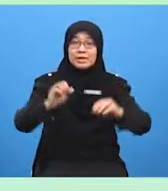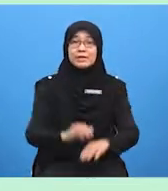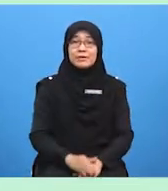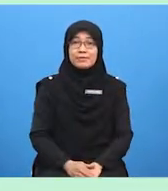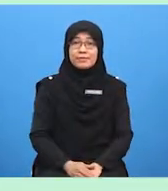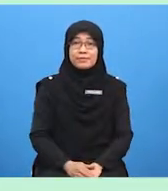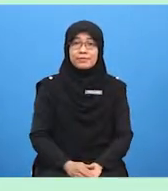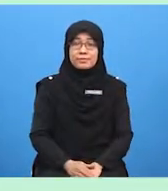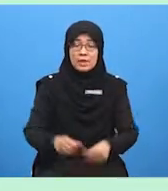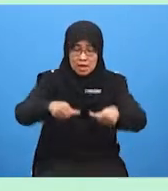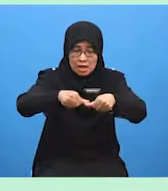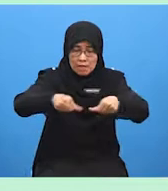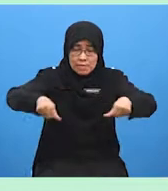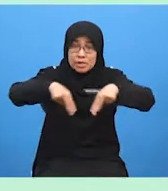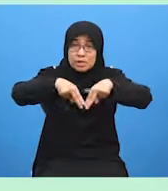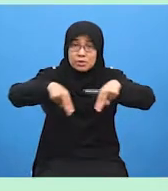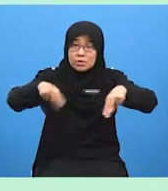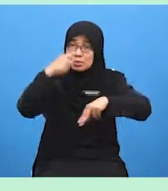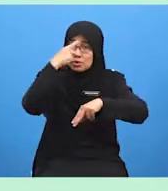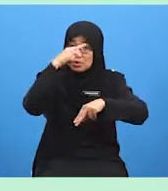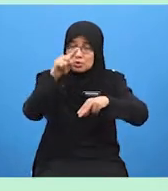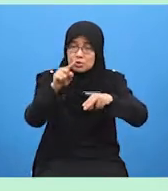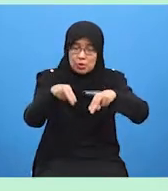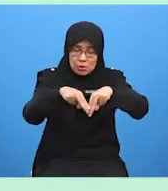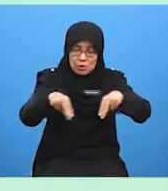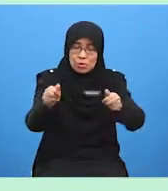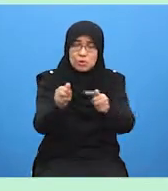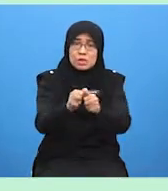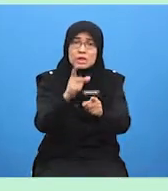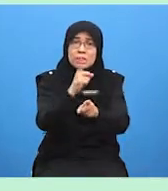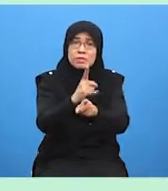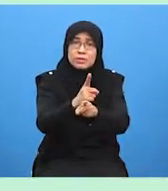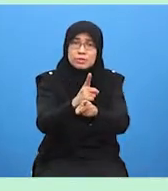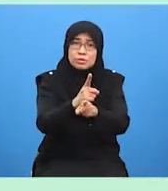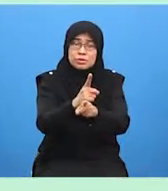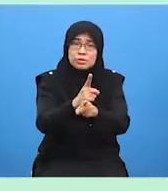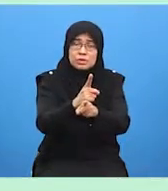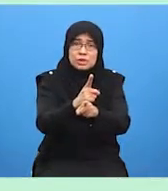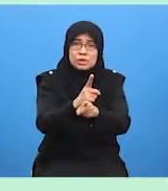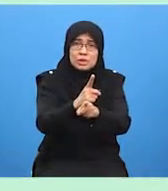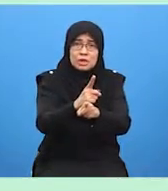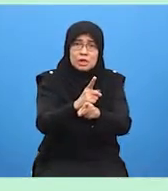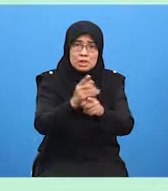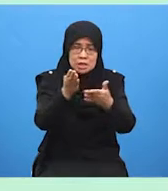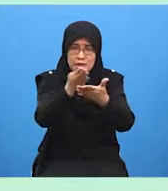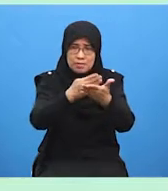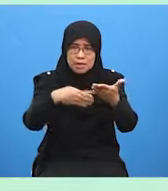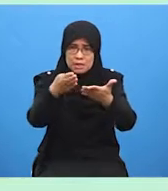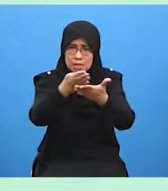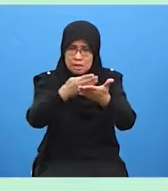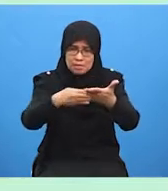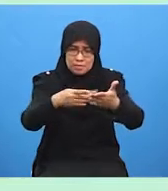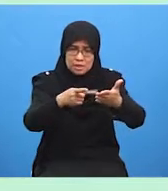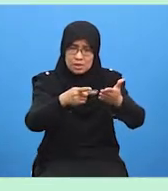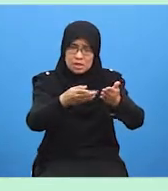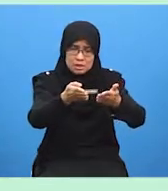Pita pengukur digunakan untuk mengukur dengan tepat khususnya yang melibatkan bahagian-bahagian melengkung